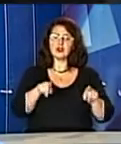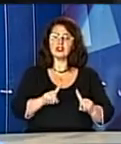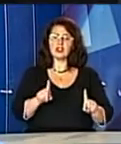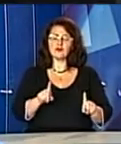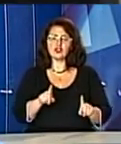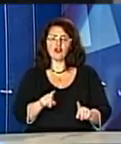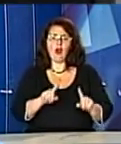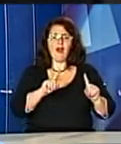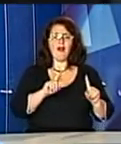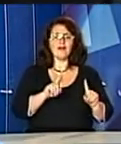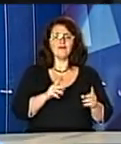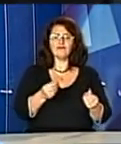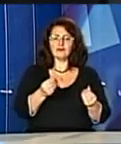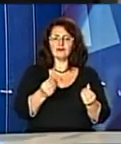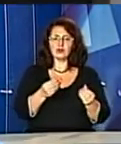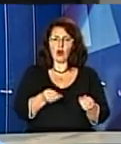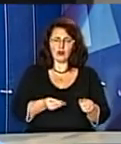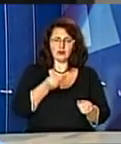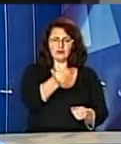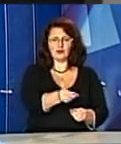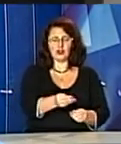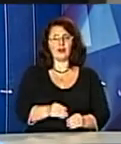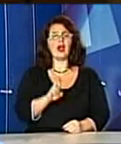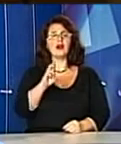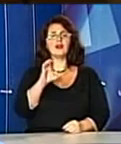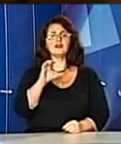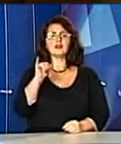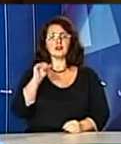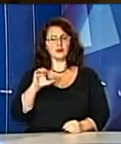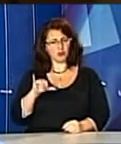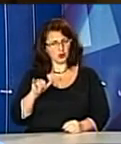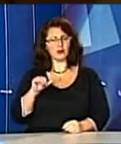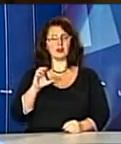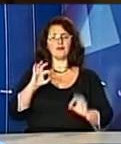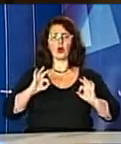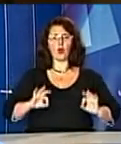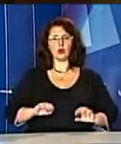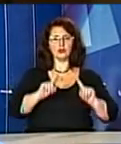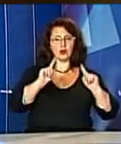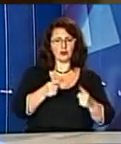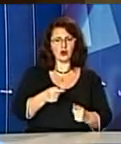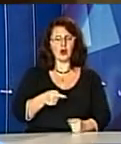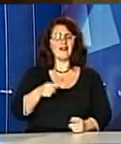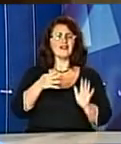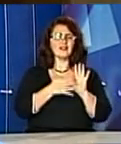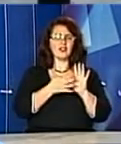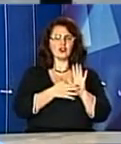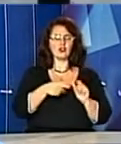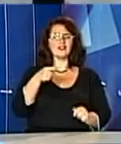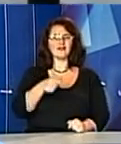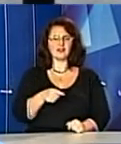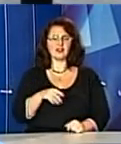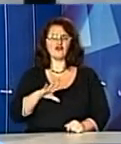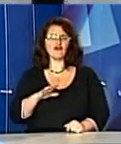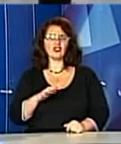СБУ затримали начальника управління житлового господарства за підозрою в отриманні хабара розміром 90 тисяч гривень. В цій